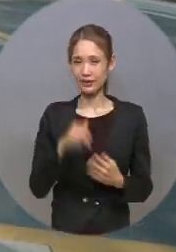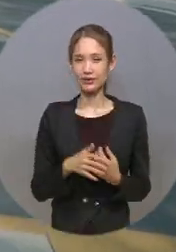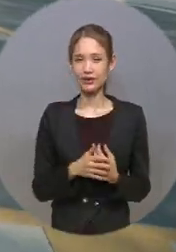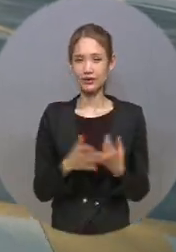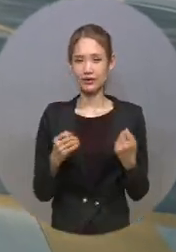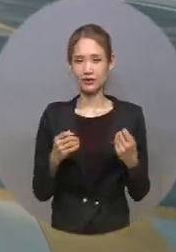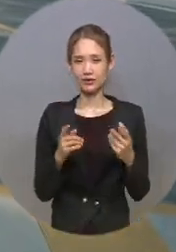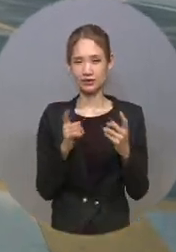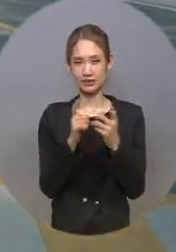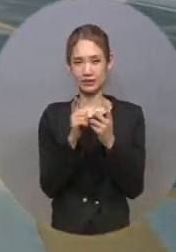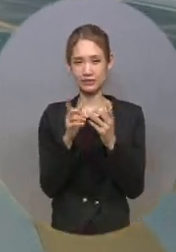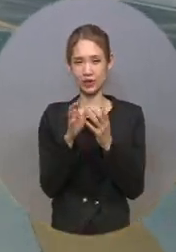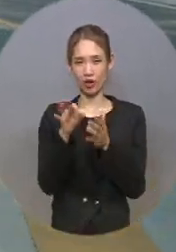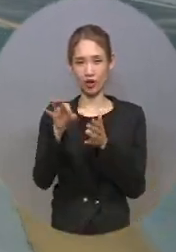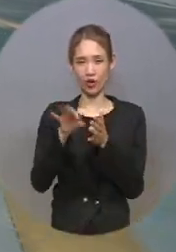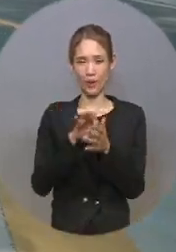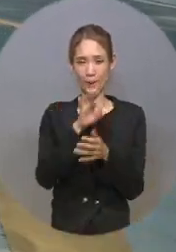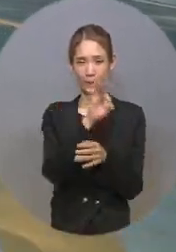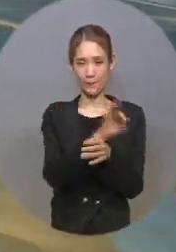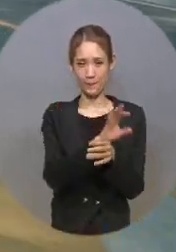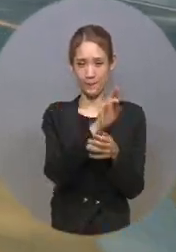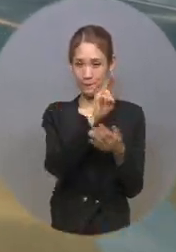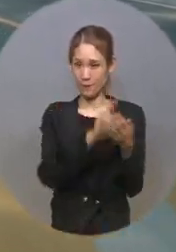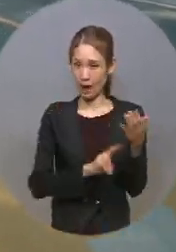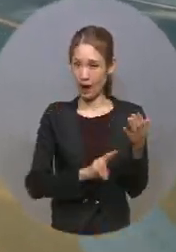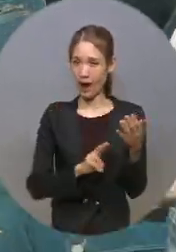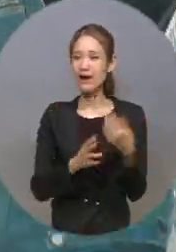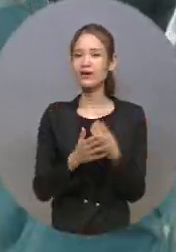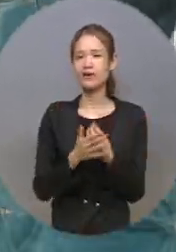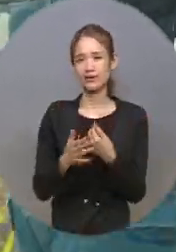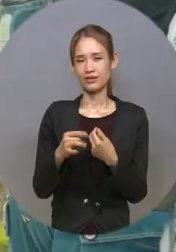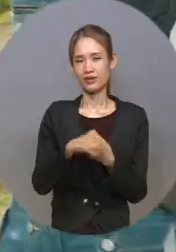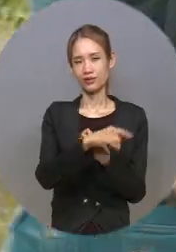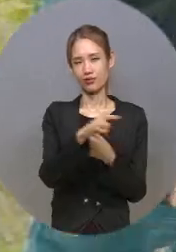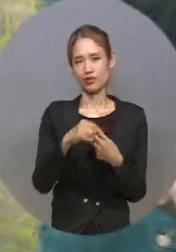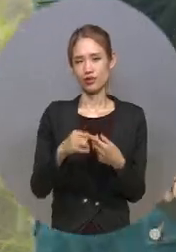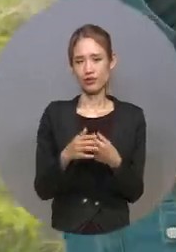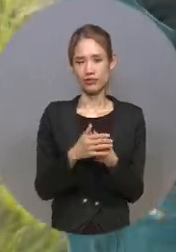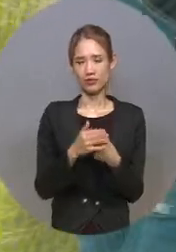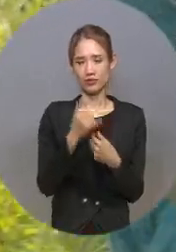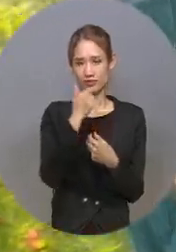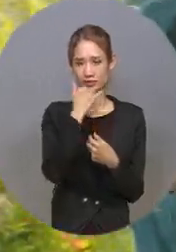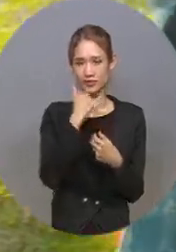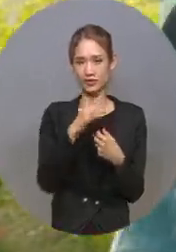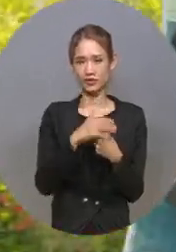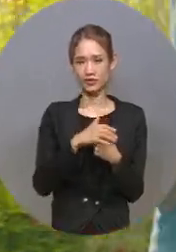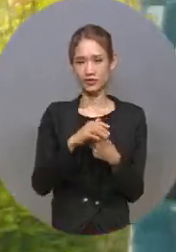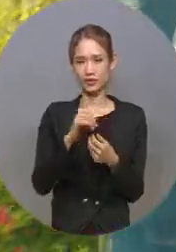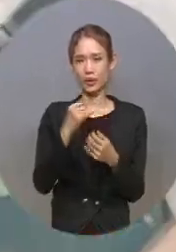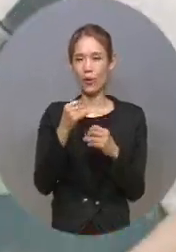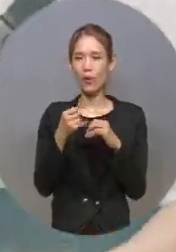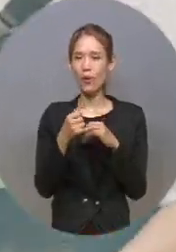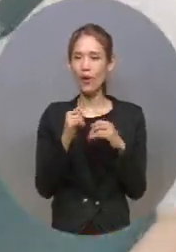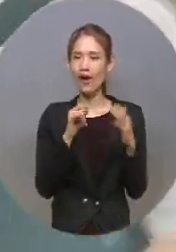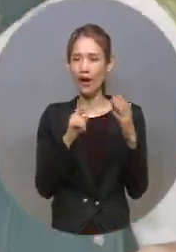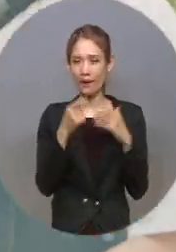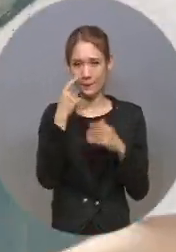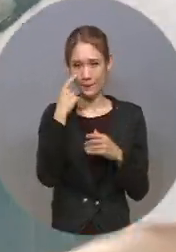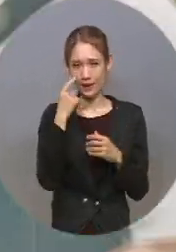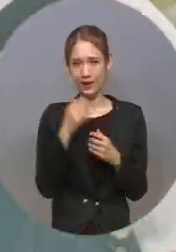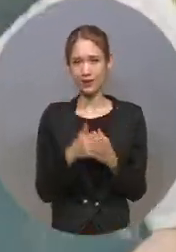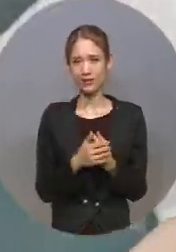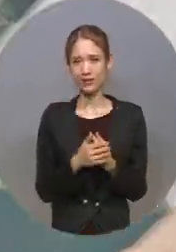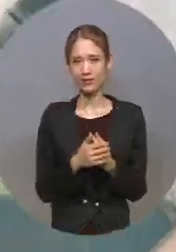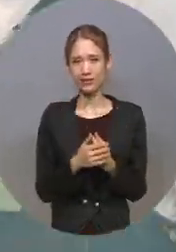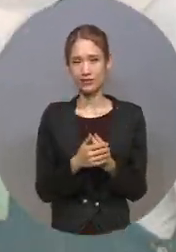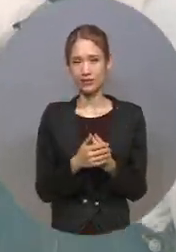걸 직수입해가지고 판매를 하기 때문에 네네. 진짜 평소에 먹지 못했던 남해 독일 마을로 오면 꼭 한번 가보라고 그러면